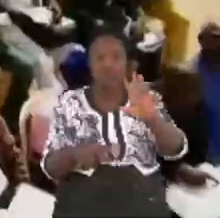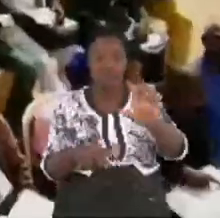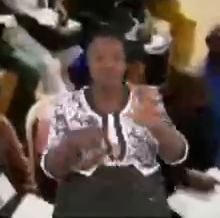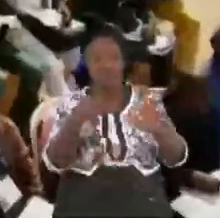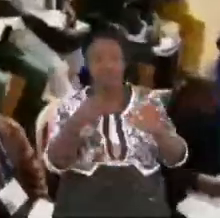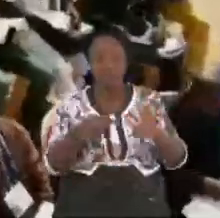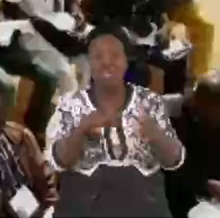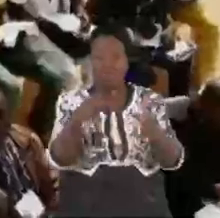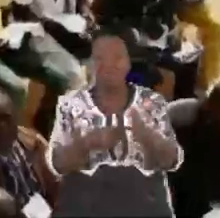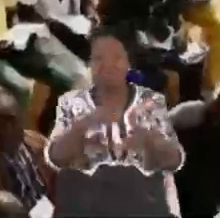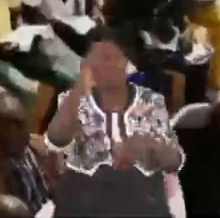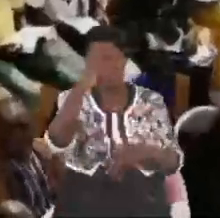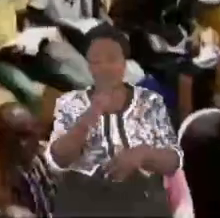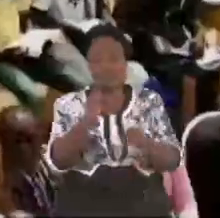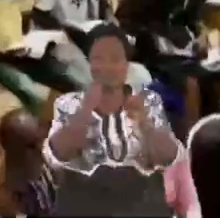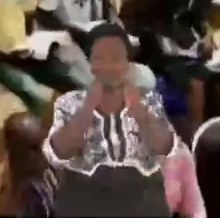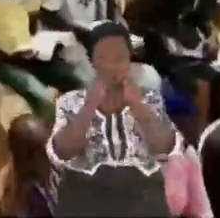dans la voie du Seigneur